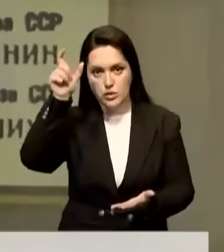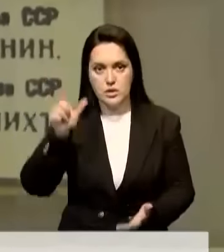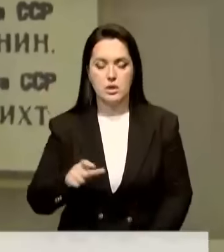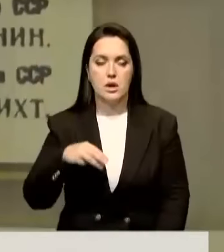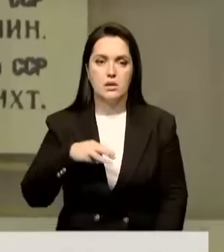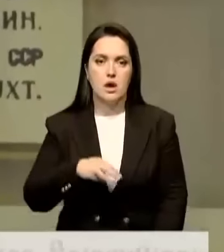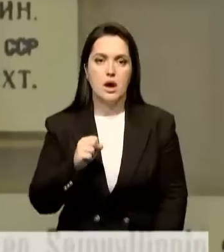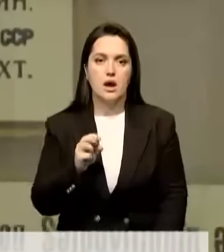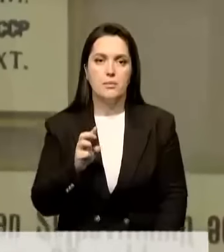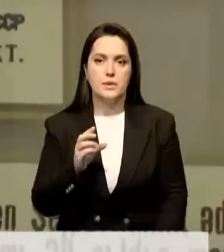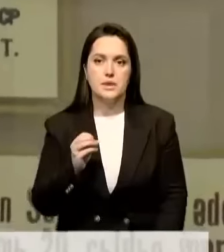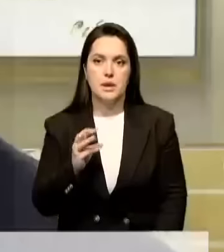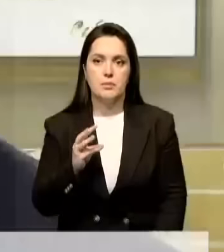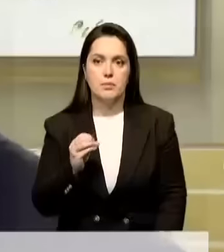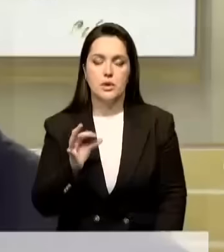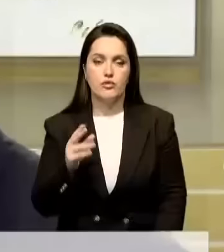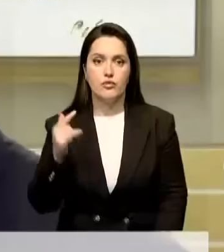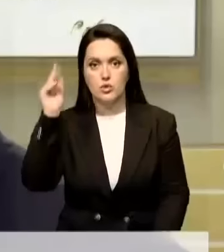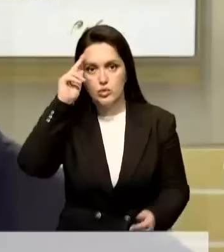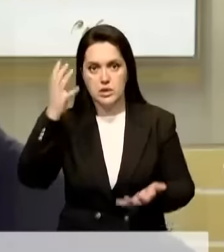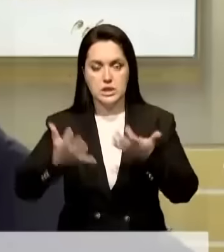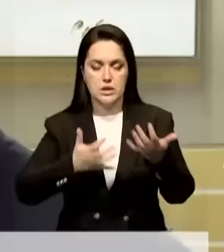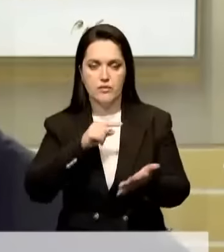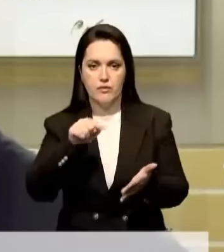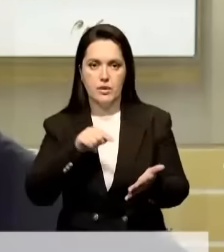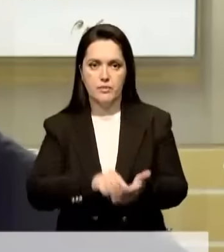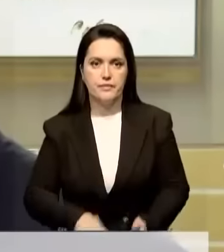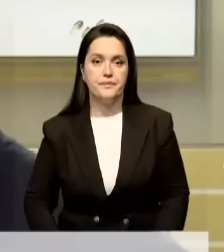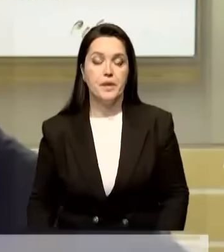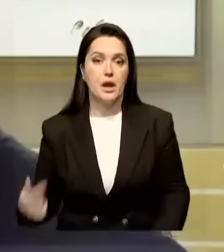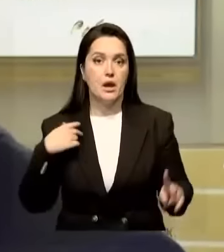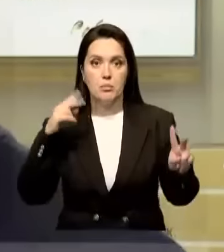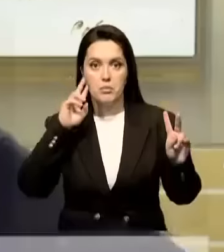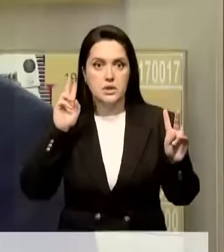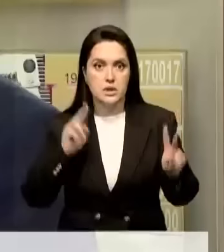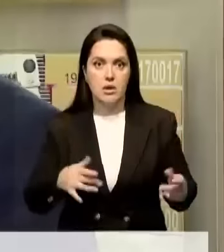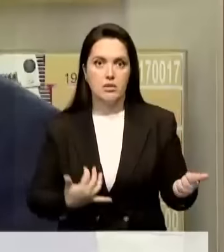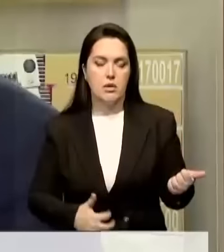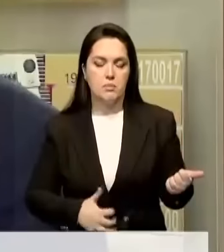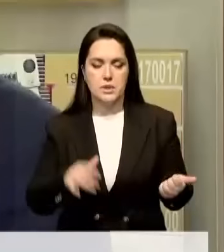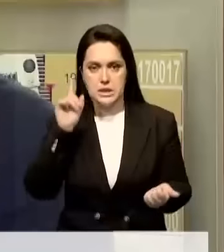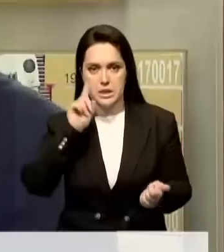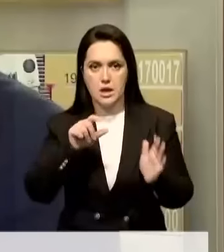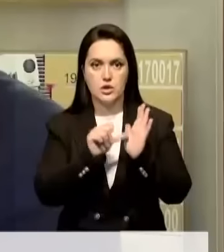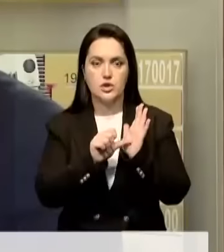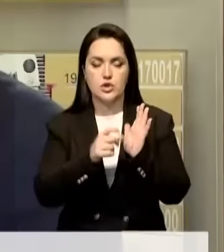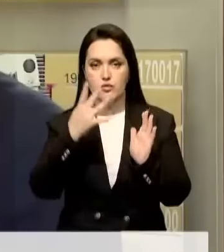Марат Апсеметов. Сейчас он исследует этот вопрос. Мы не знали, что он еще на кобызе играл. В 64